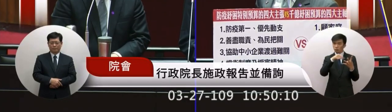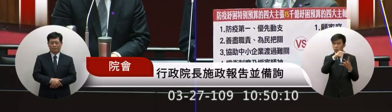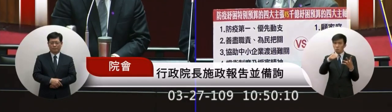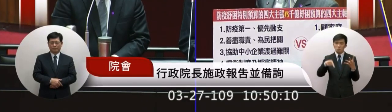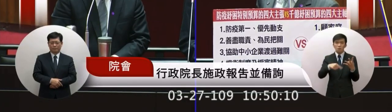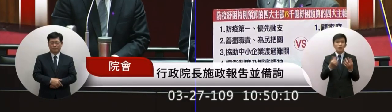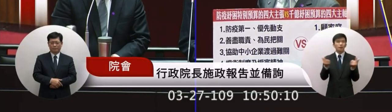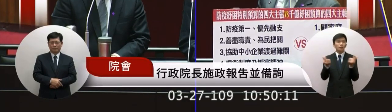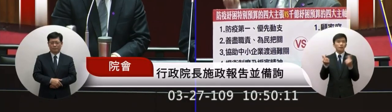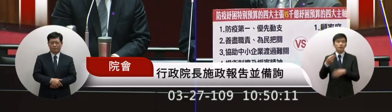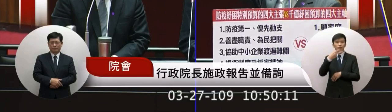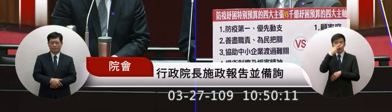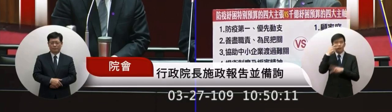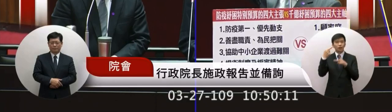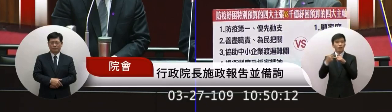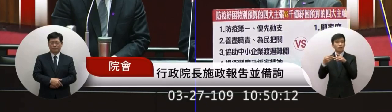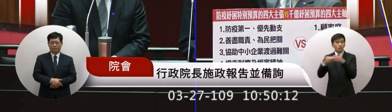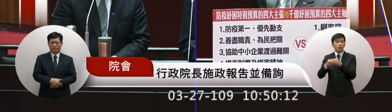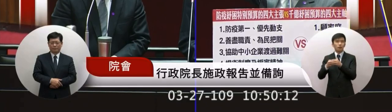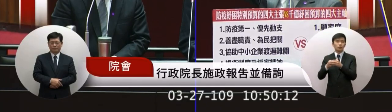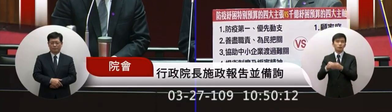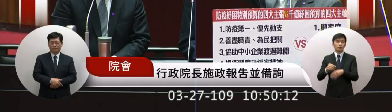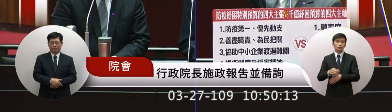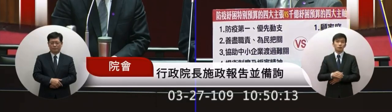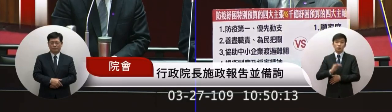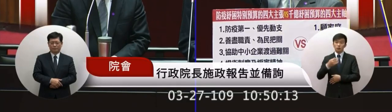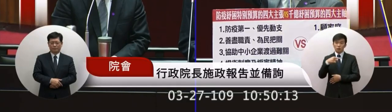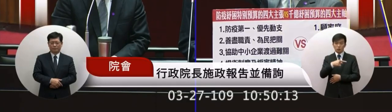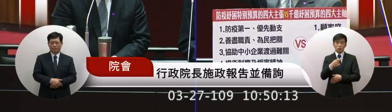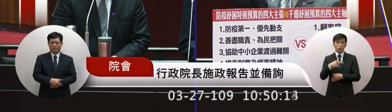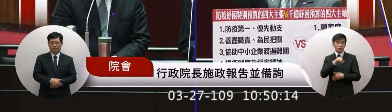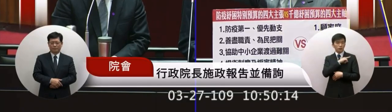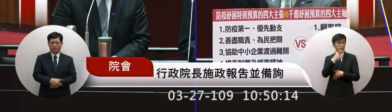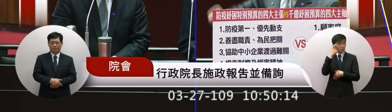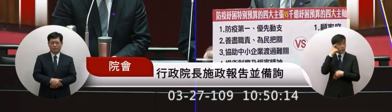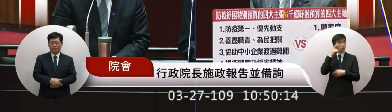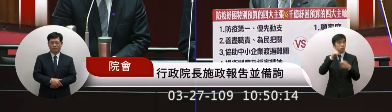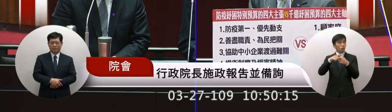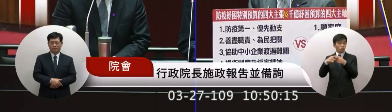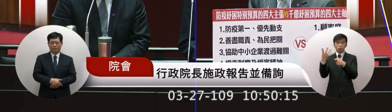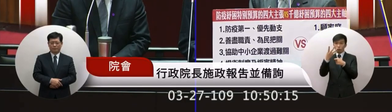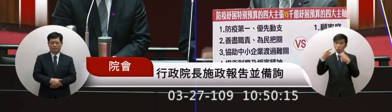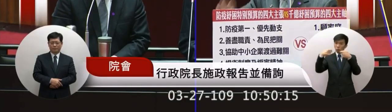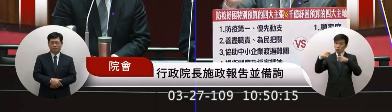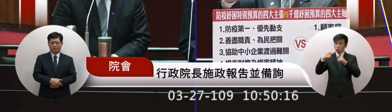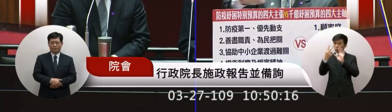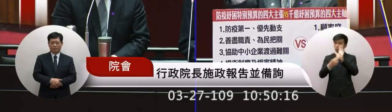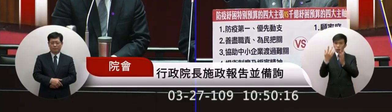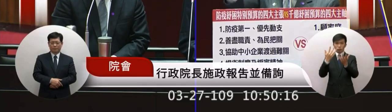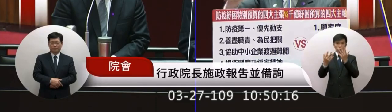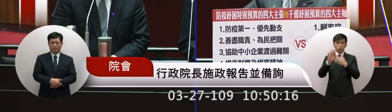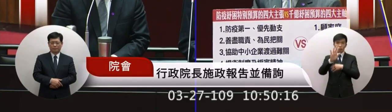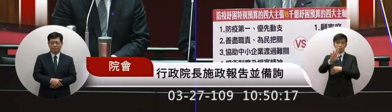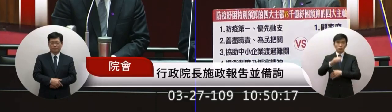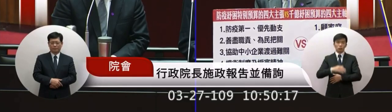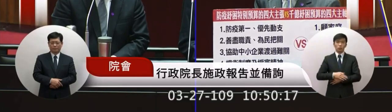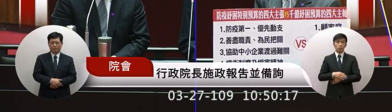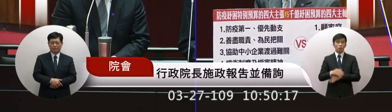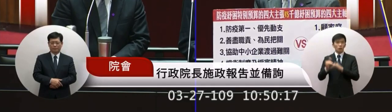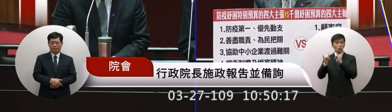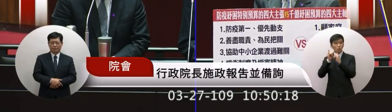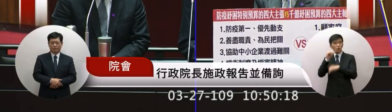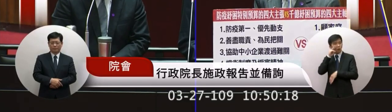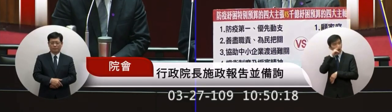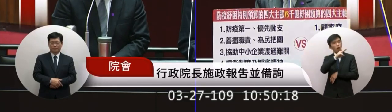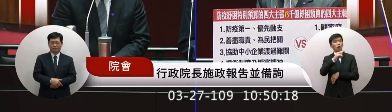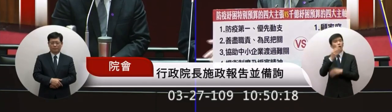懒人包啦，但是又把你的核心、你的目标讲得很清楚，这是让咱的乡亲可以当简单